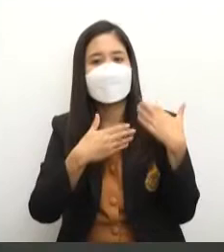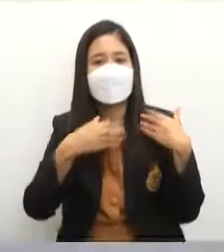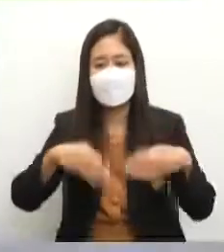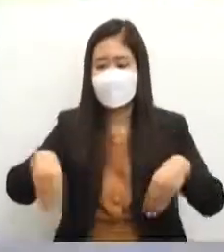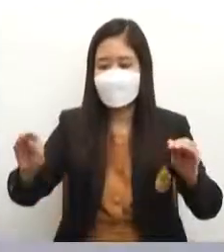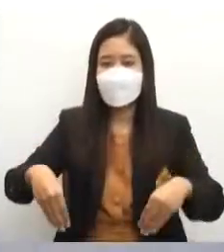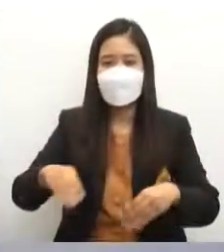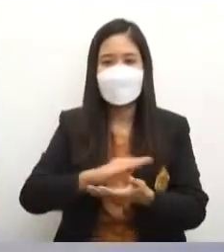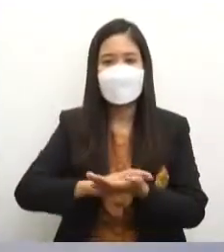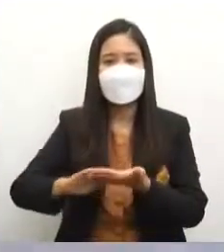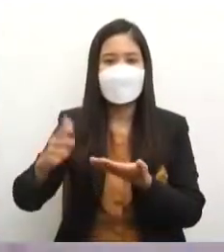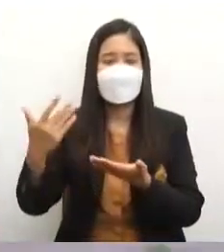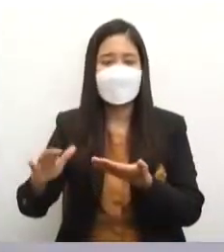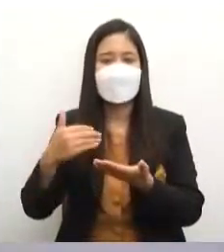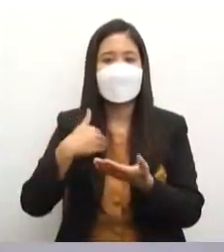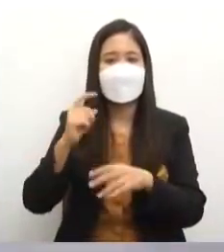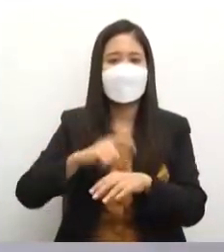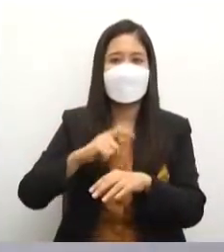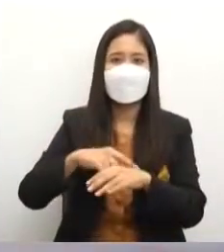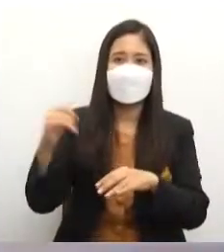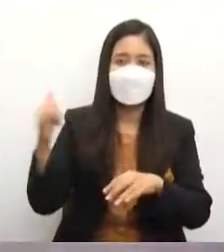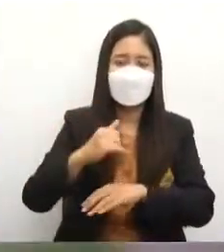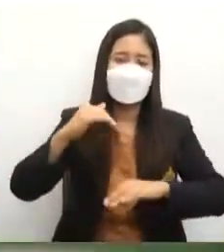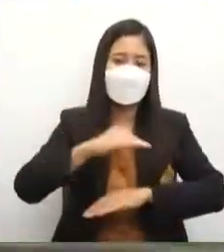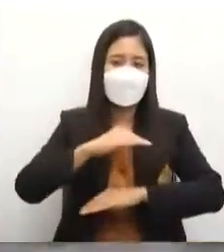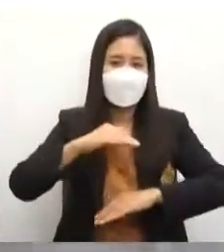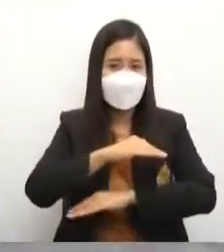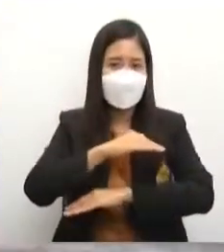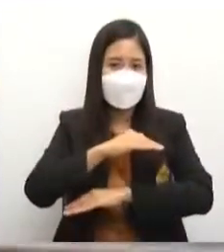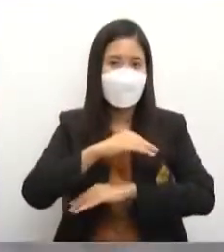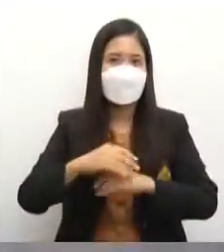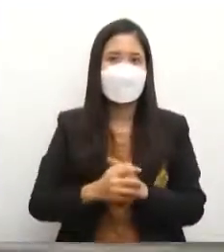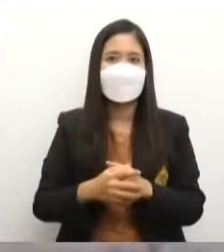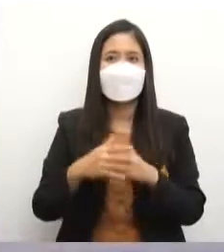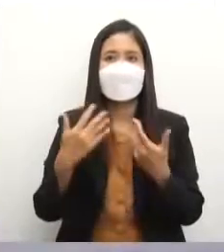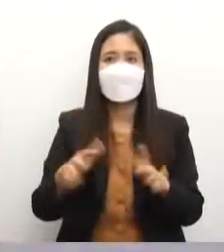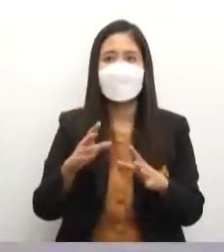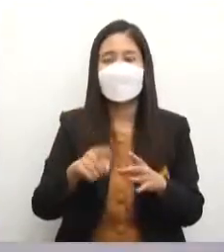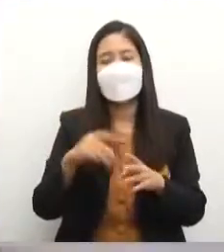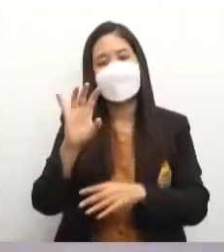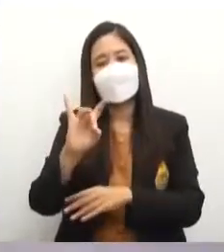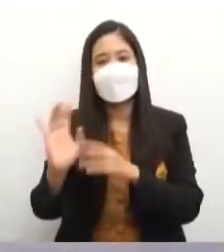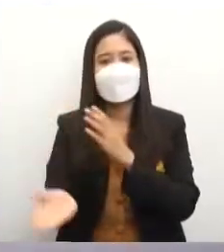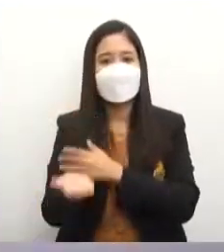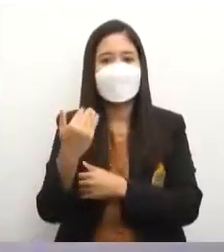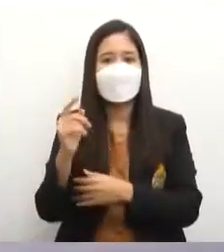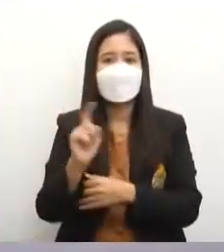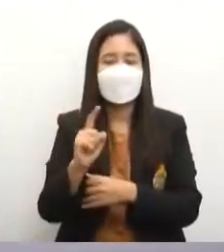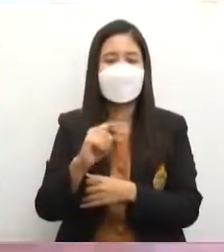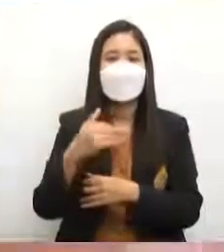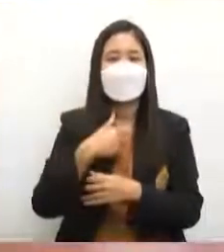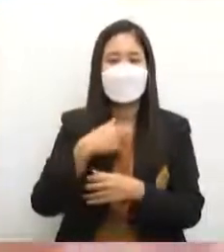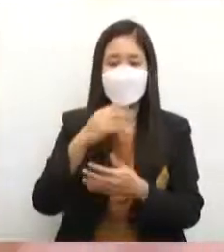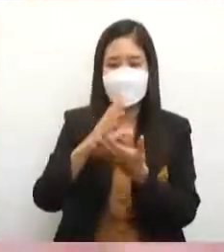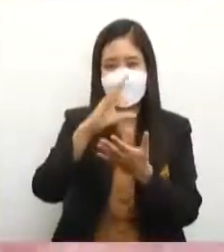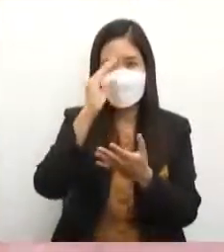งแล้วหลังจากนั้นเขาก็จะมีเวลาของเขาออกกำลังกายแล้วก็8หลังจาก8นาฬิกาเขาก็สู่ในรูปแบบกระบวนการเรียนการสอน